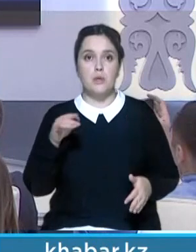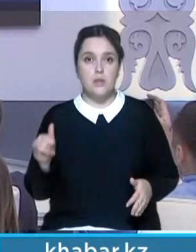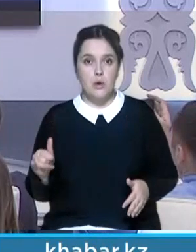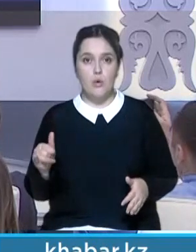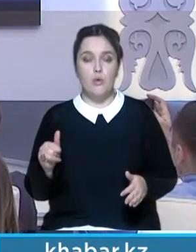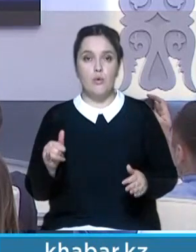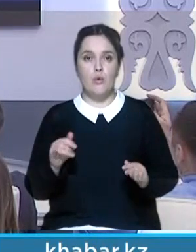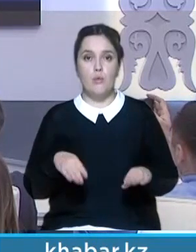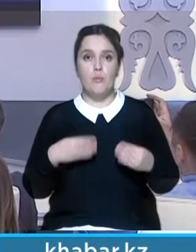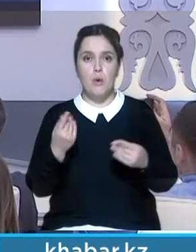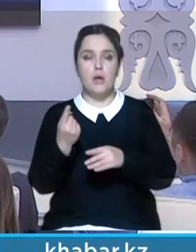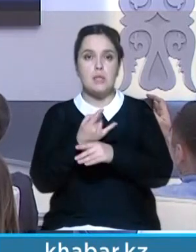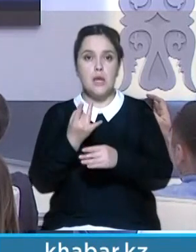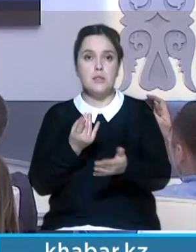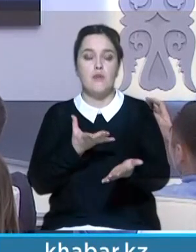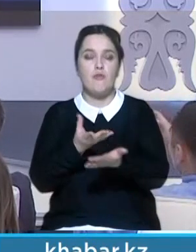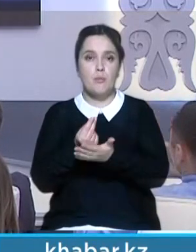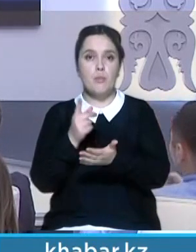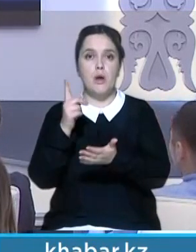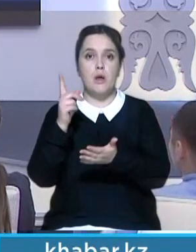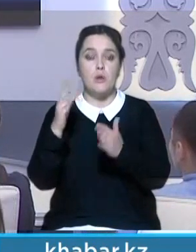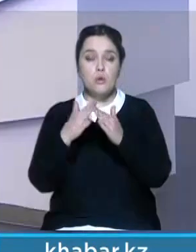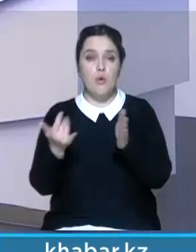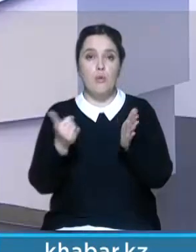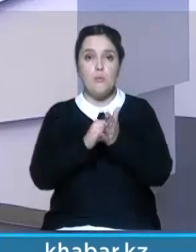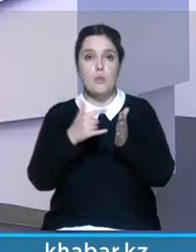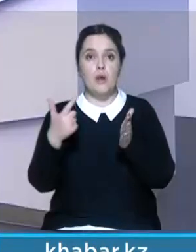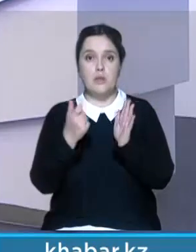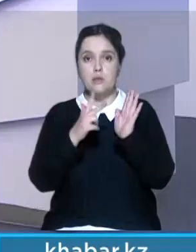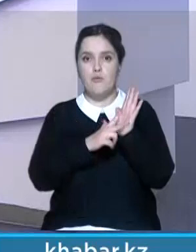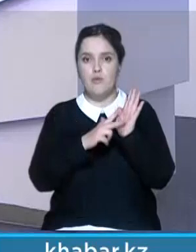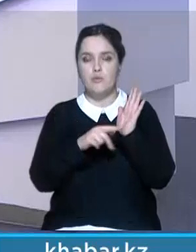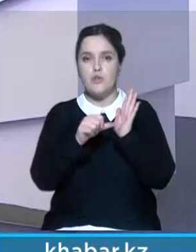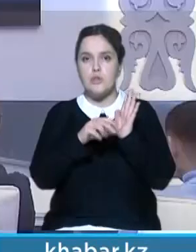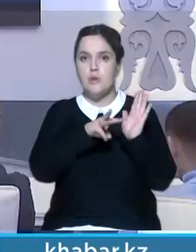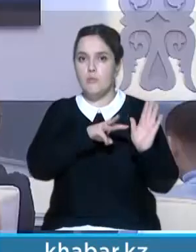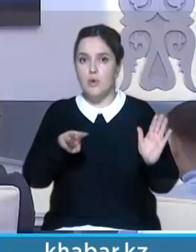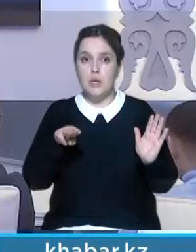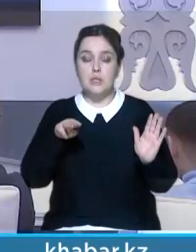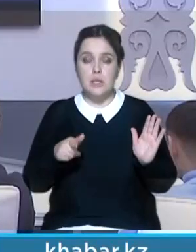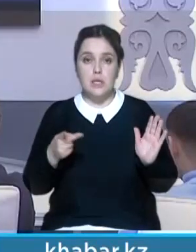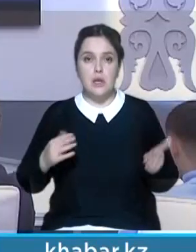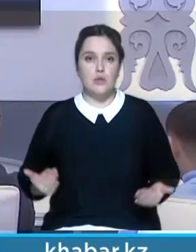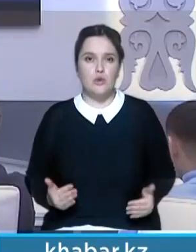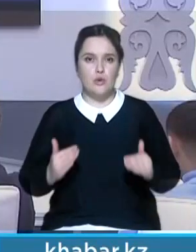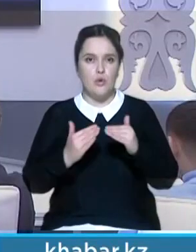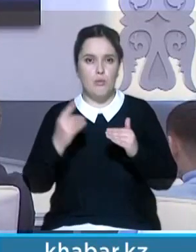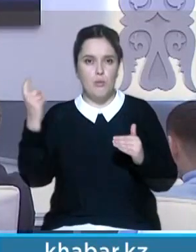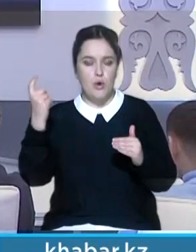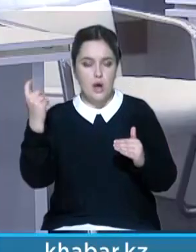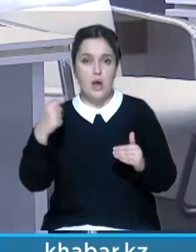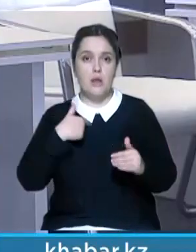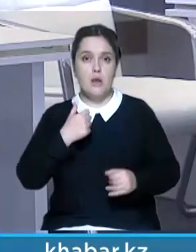выделены единоразовые выплаты для подключения домов к газу на 86 миллионов тенге. Также для жителей частного сектора